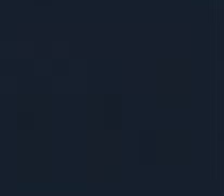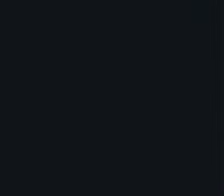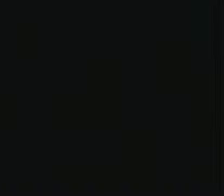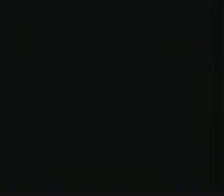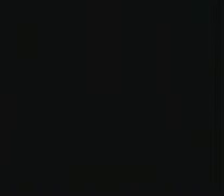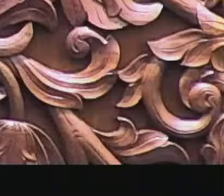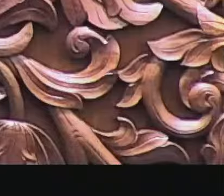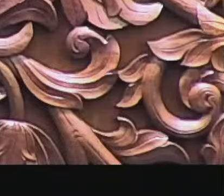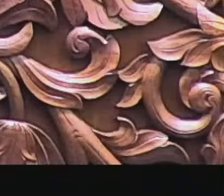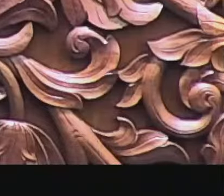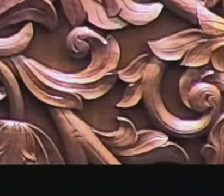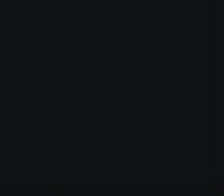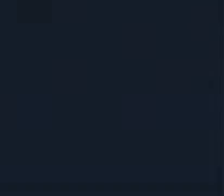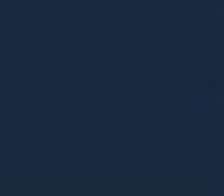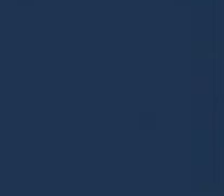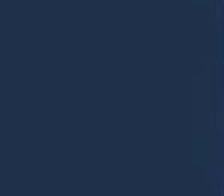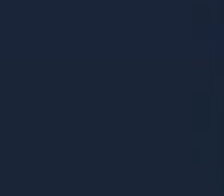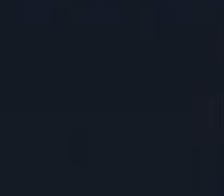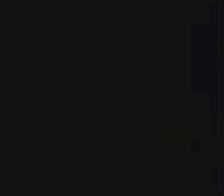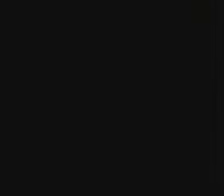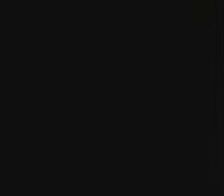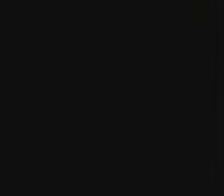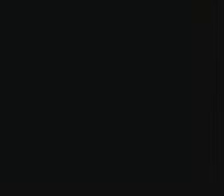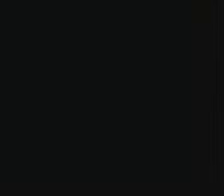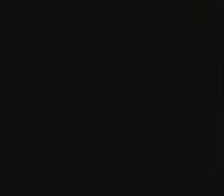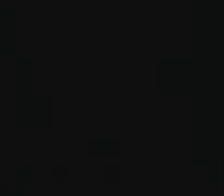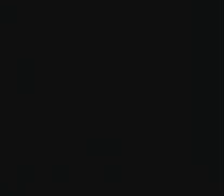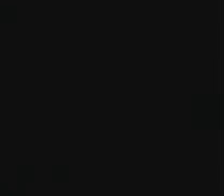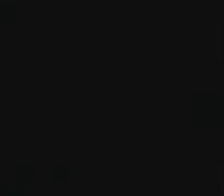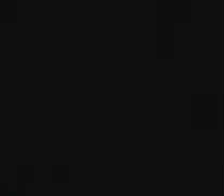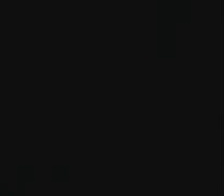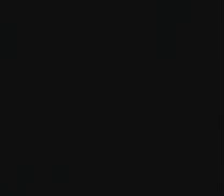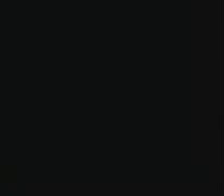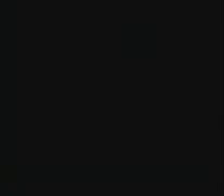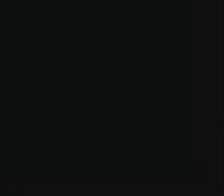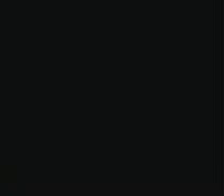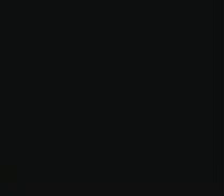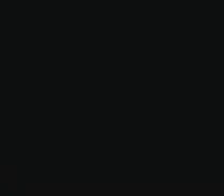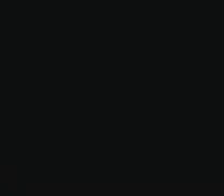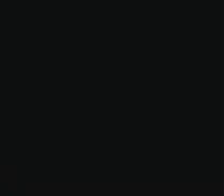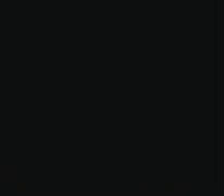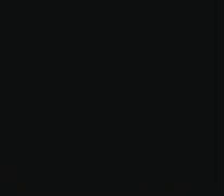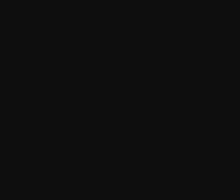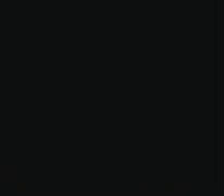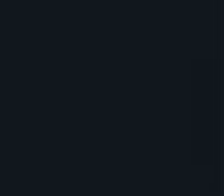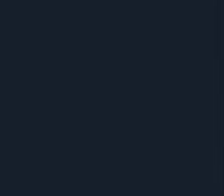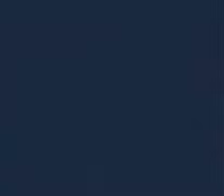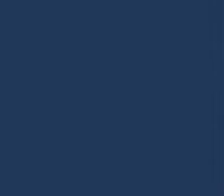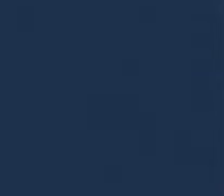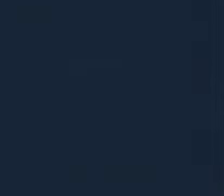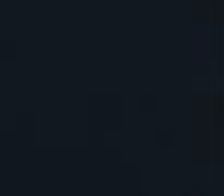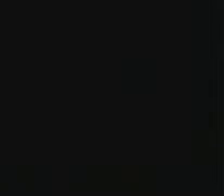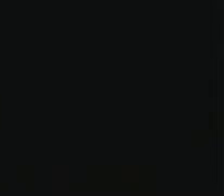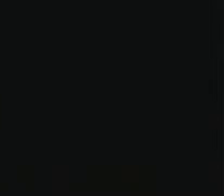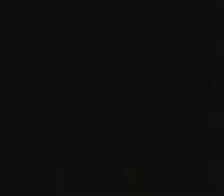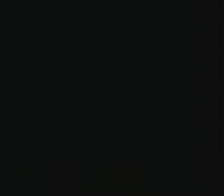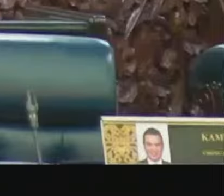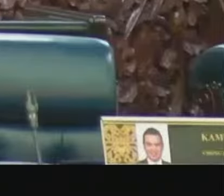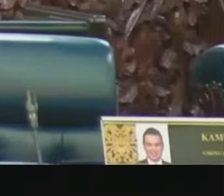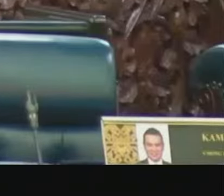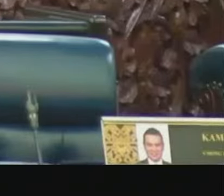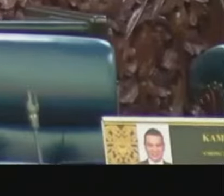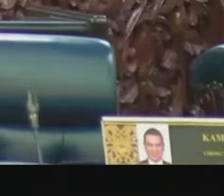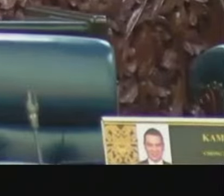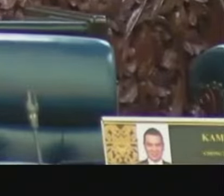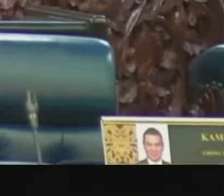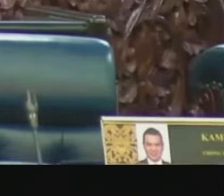IP timur silakan Terima kasih Tan Sri speaker minta menteri untuk menyatakan Apakah status